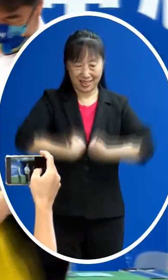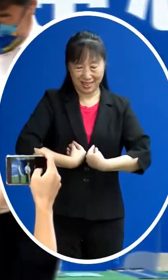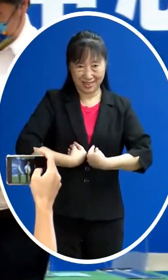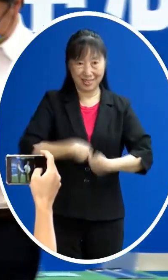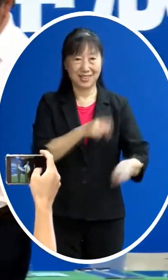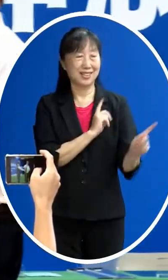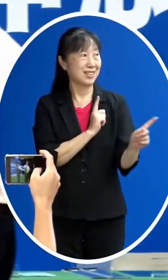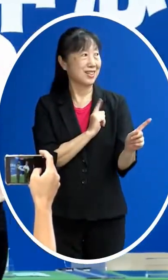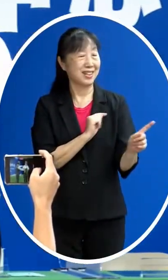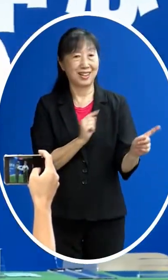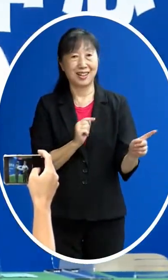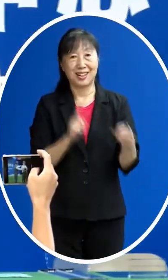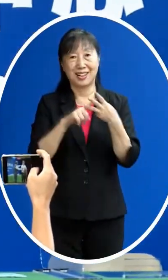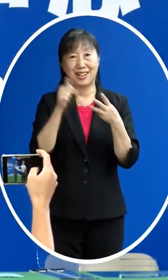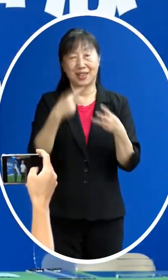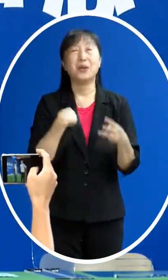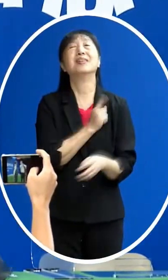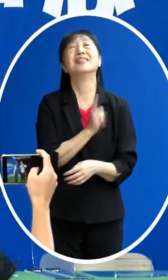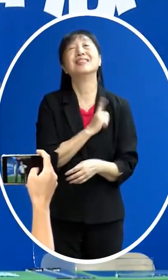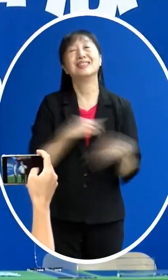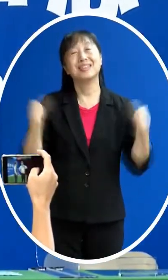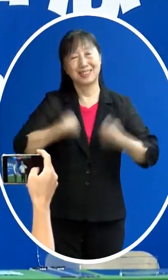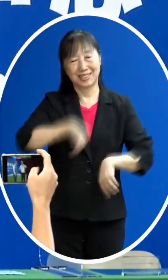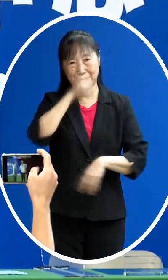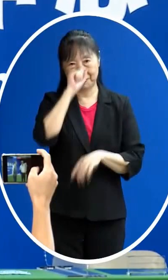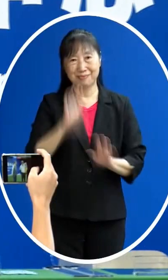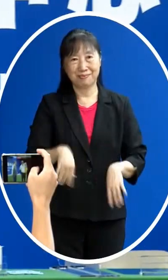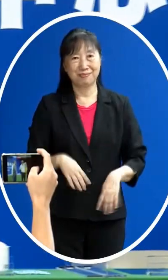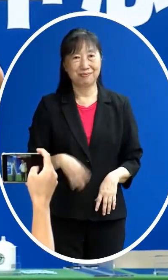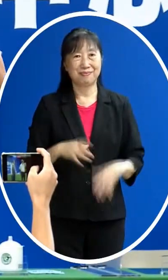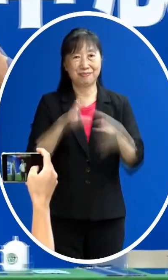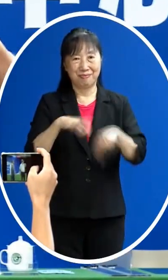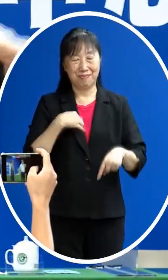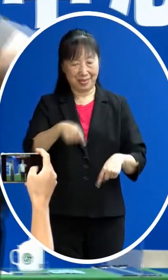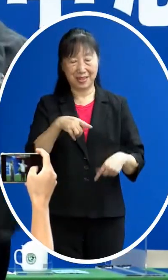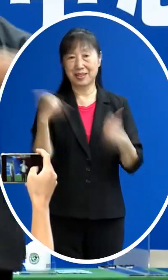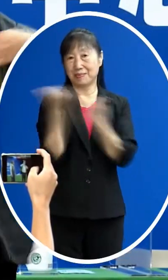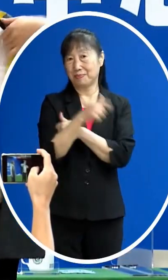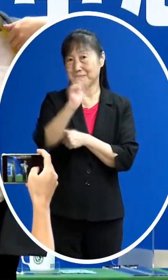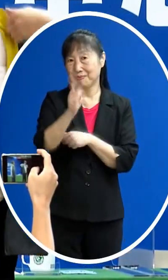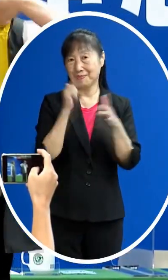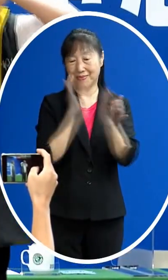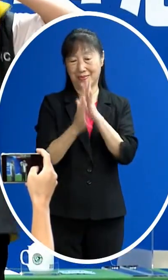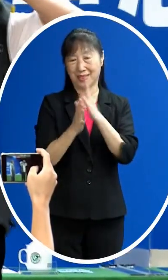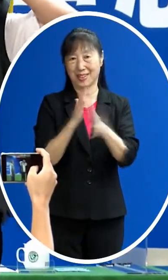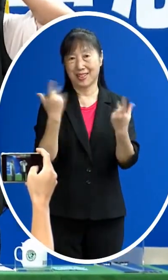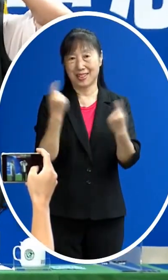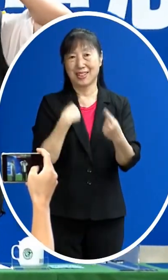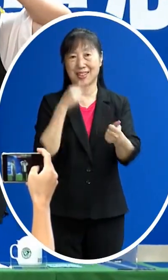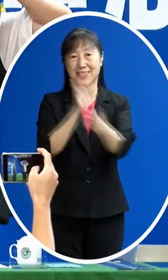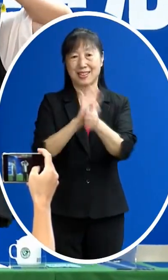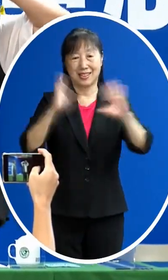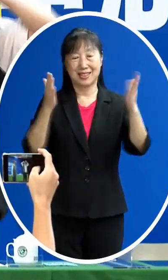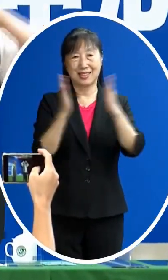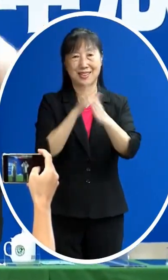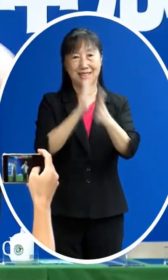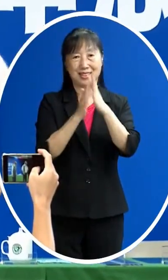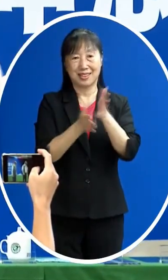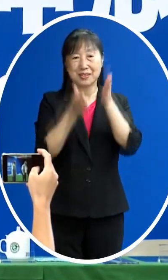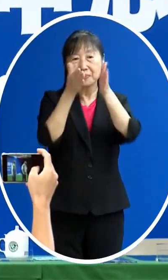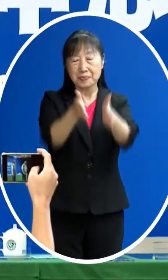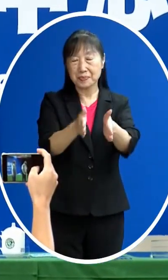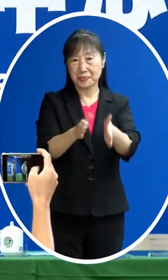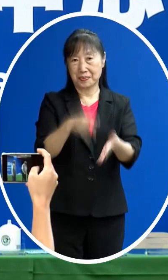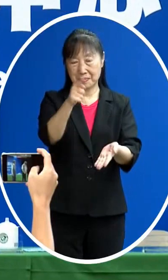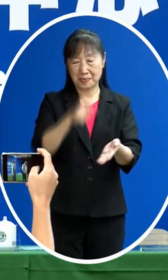自己穿就可以了吗？这个是战袍哦，因为呢穿上了这个战袍，象征是要帮我们国家来打仗，来对抗疫